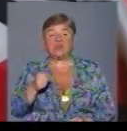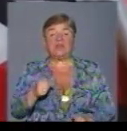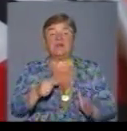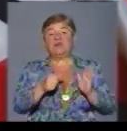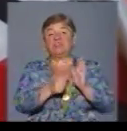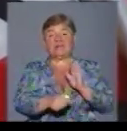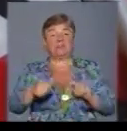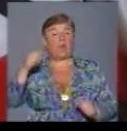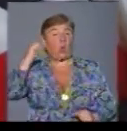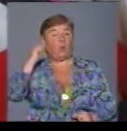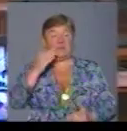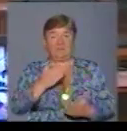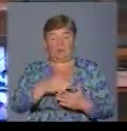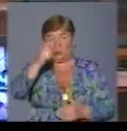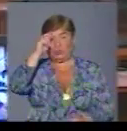60 років має.